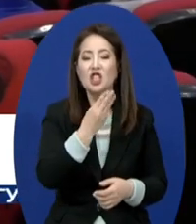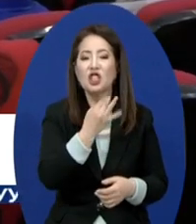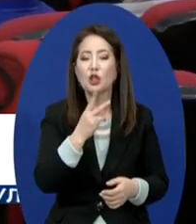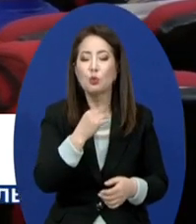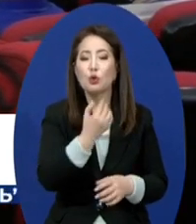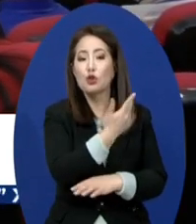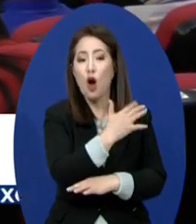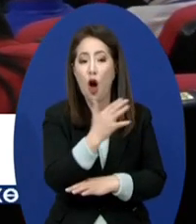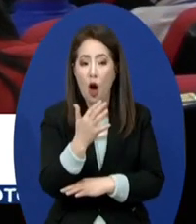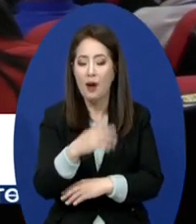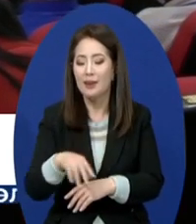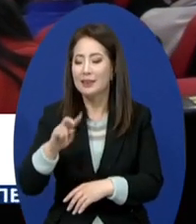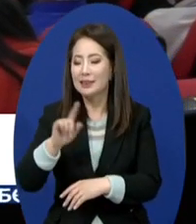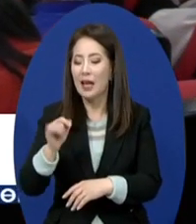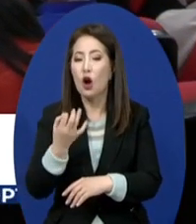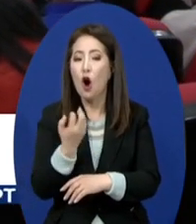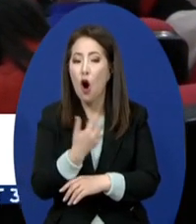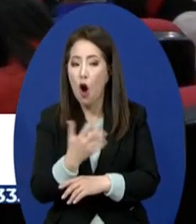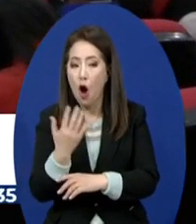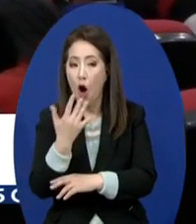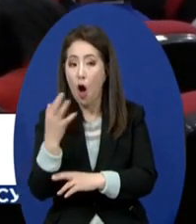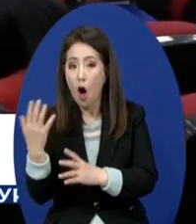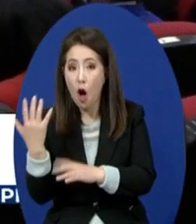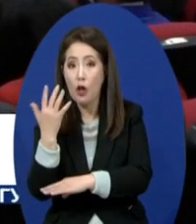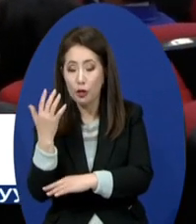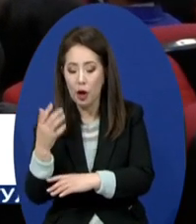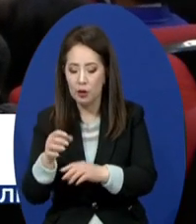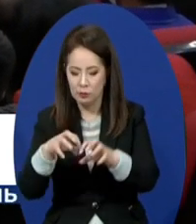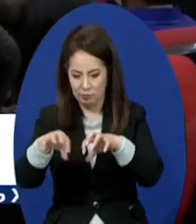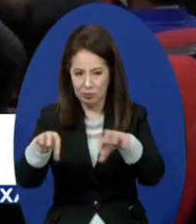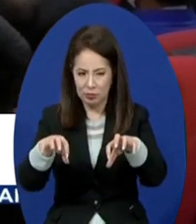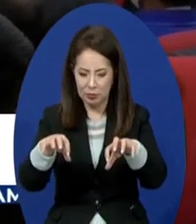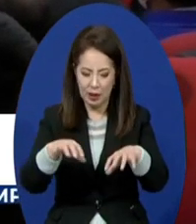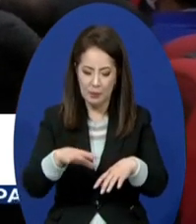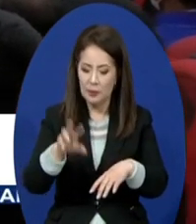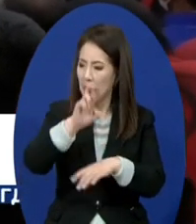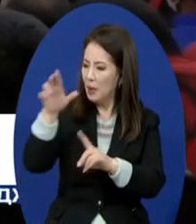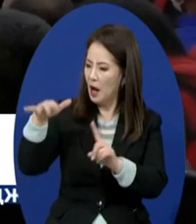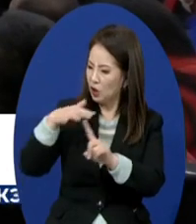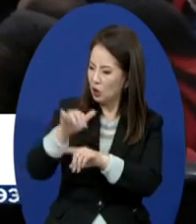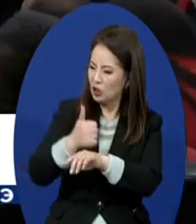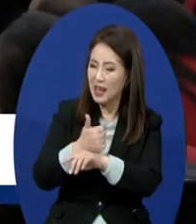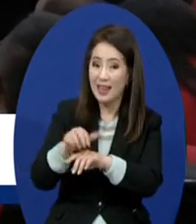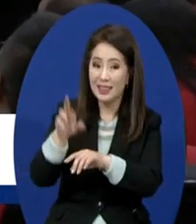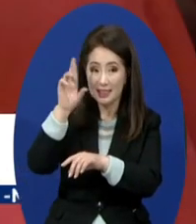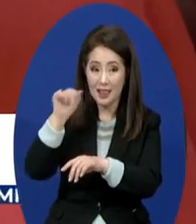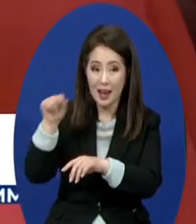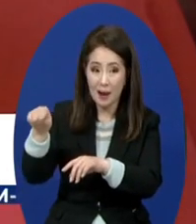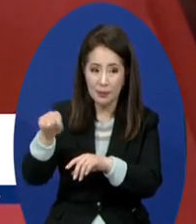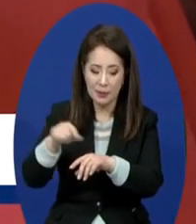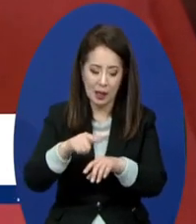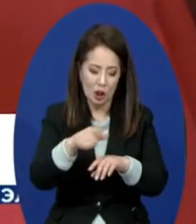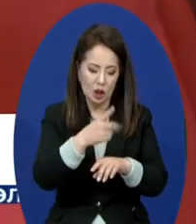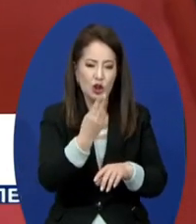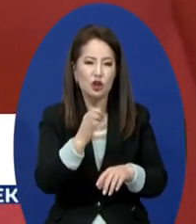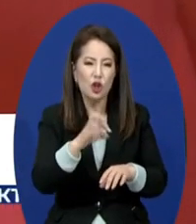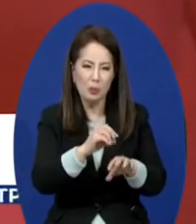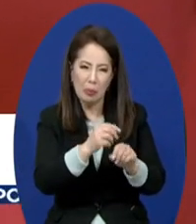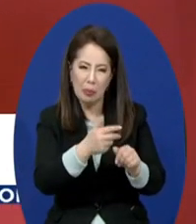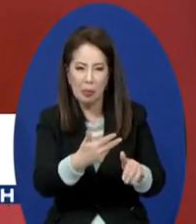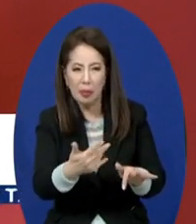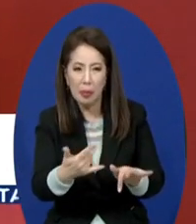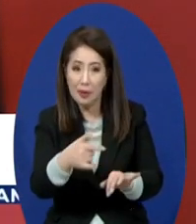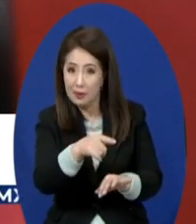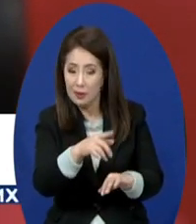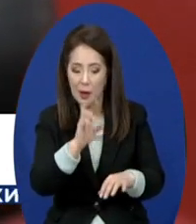ойтой 7, сумын ойн сам бий. Байгаль орчин аялал жуулчлалын яамны цөлжилт, газрын доройтлыг бууруулах хөтөлбөрийн санхүүжилтээр